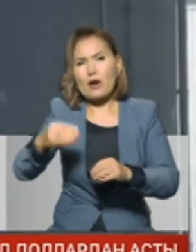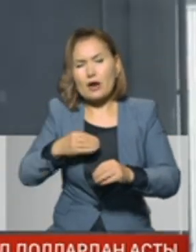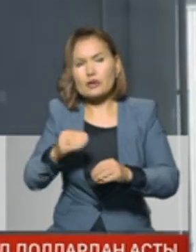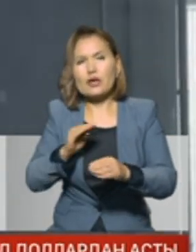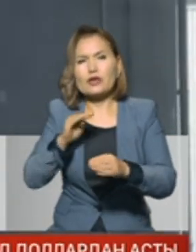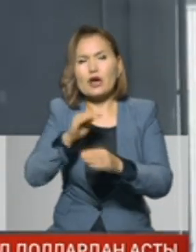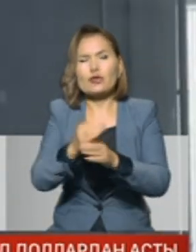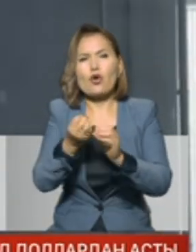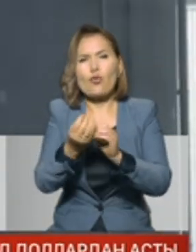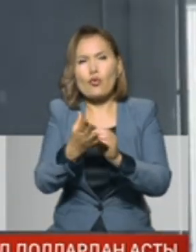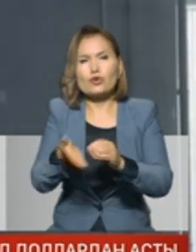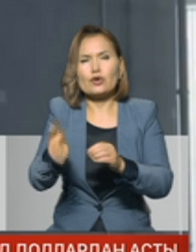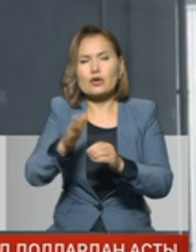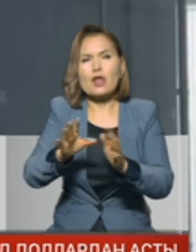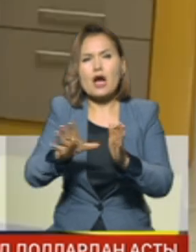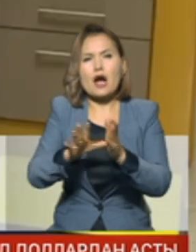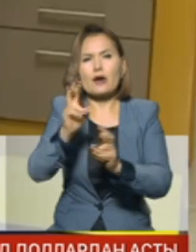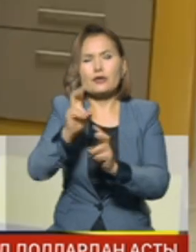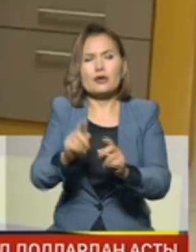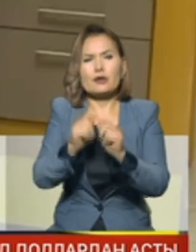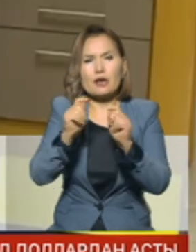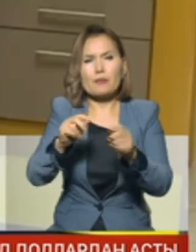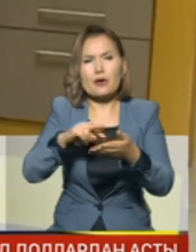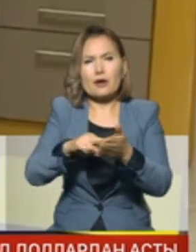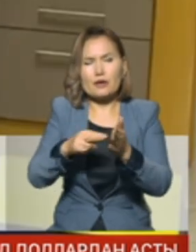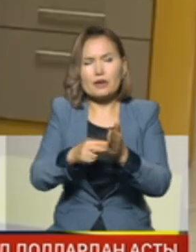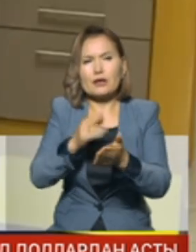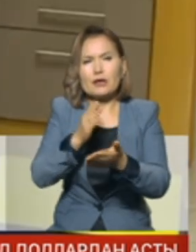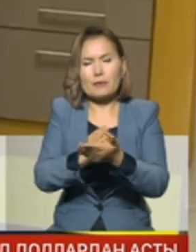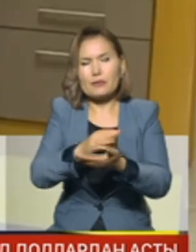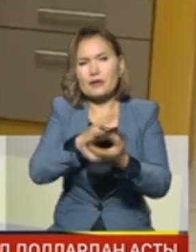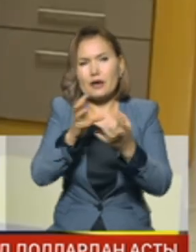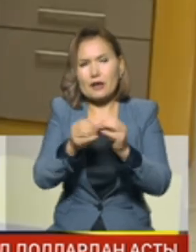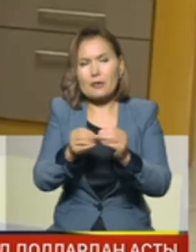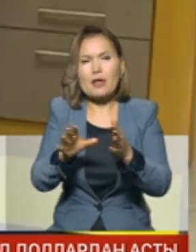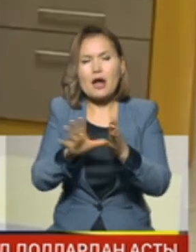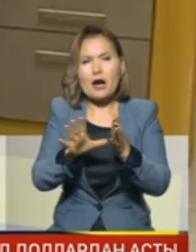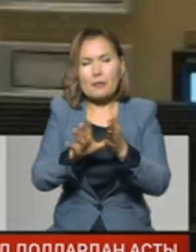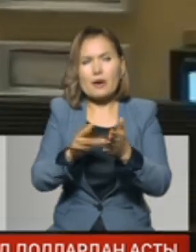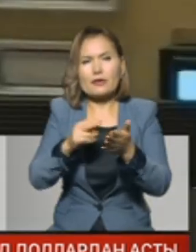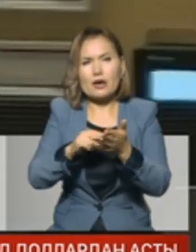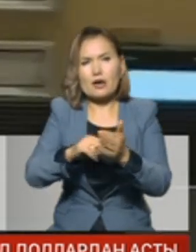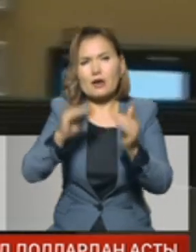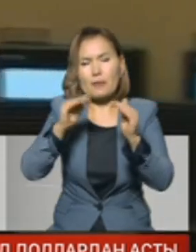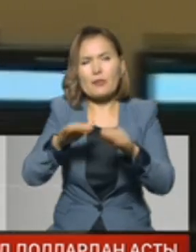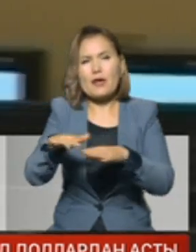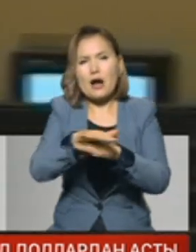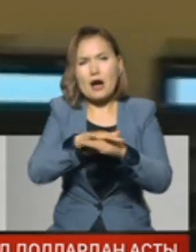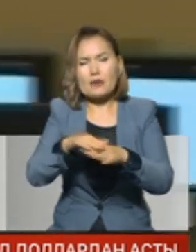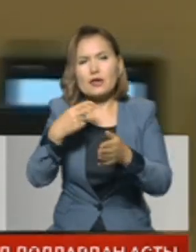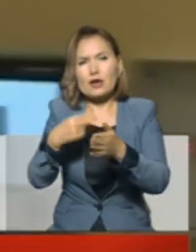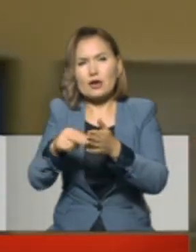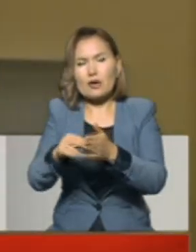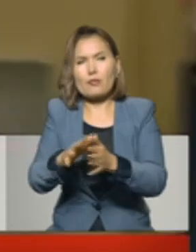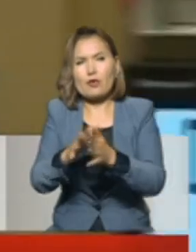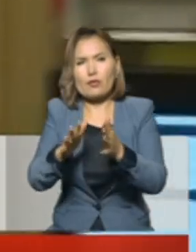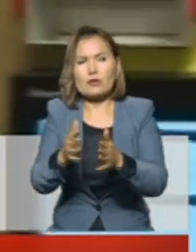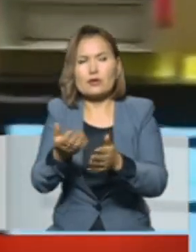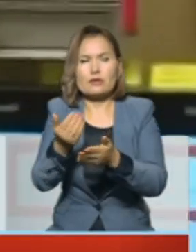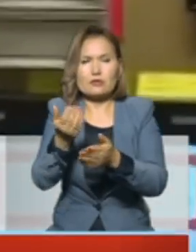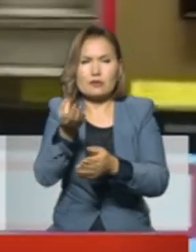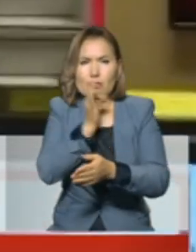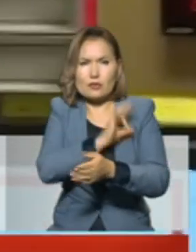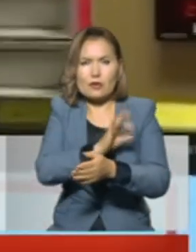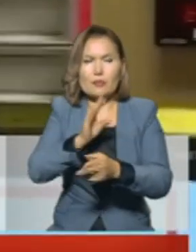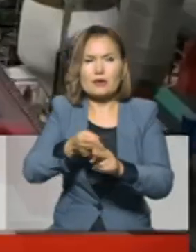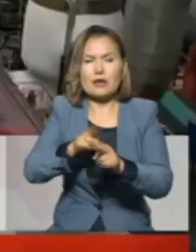тағы 14 атом электр станциясын салуға ниетті. Бұл электроэнергия бағасының өсуін тежеп, халықтың сатып алу қабілетін арттырады. Ең